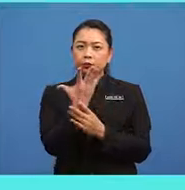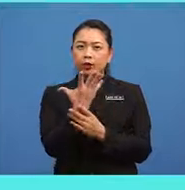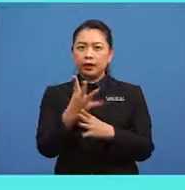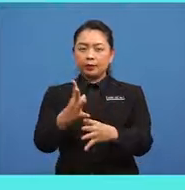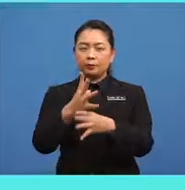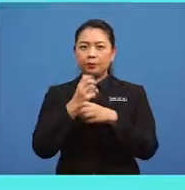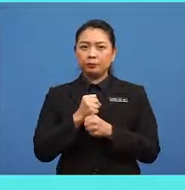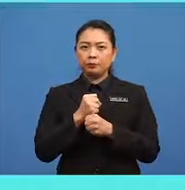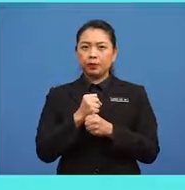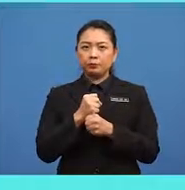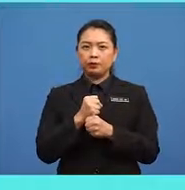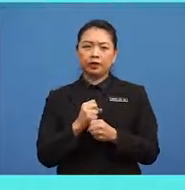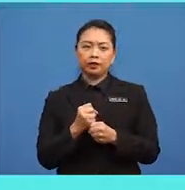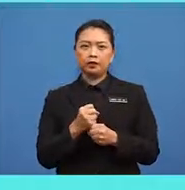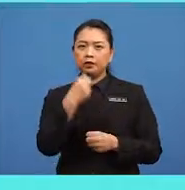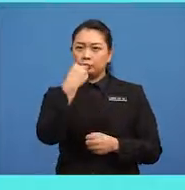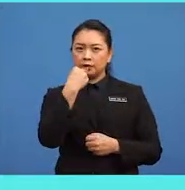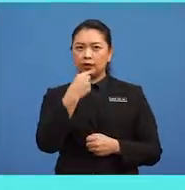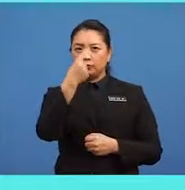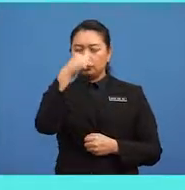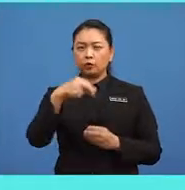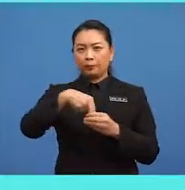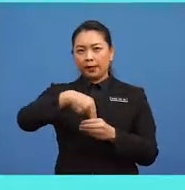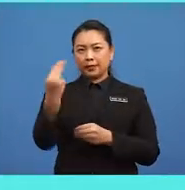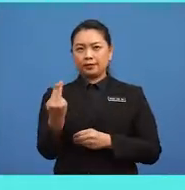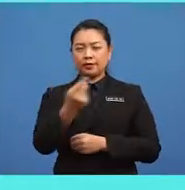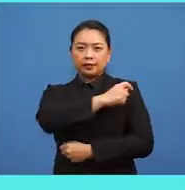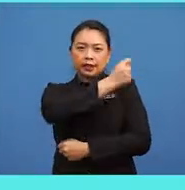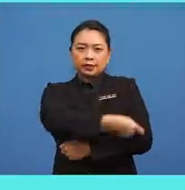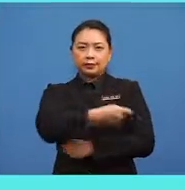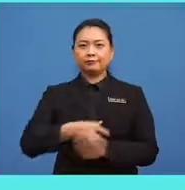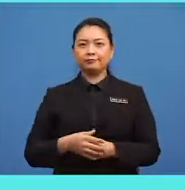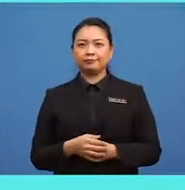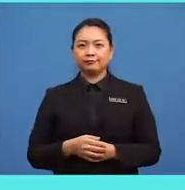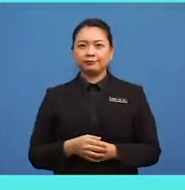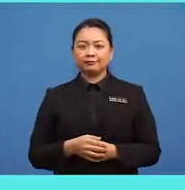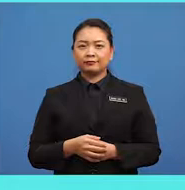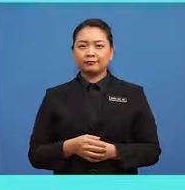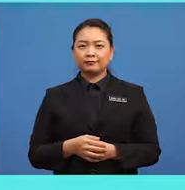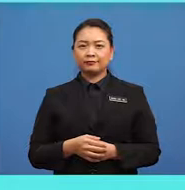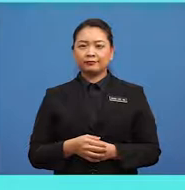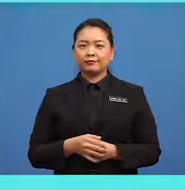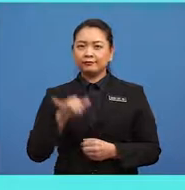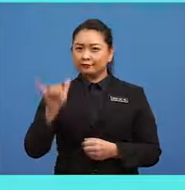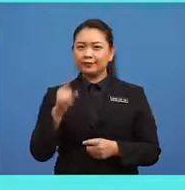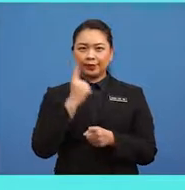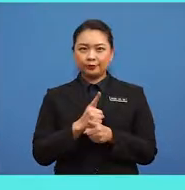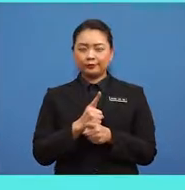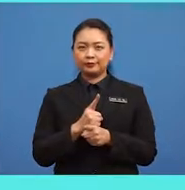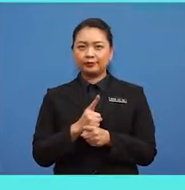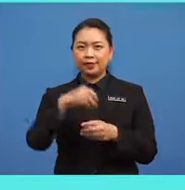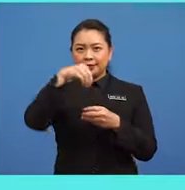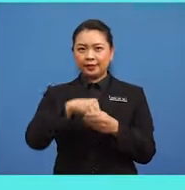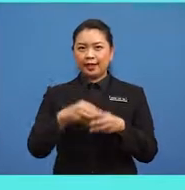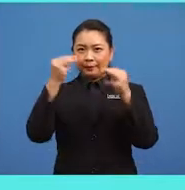dan tumbuhan memperoleh glukosa untuk penghasilan tenaga. Ya, betul.